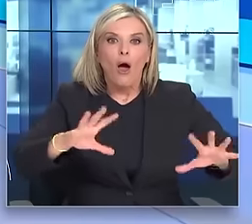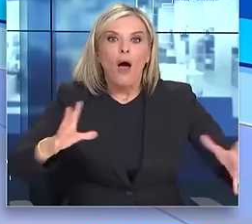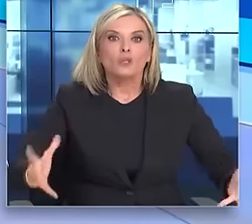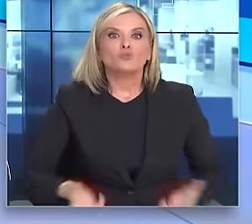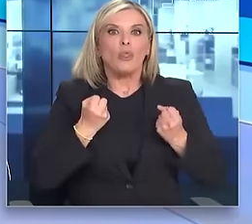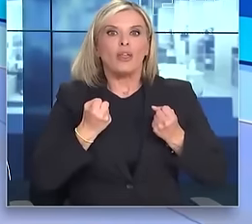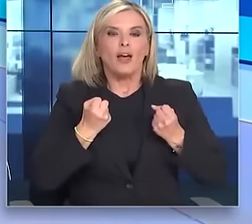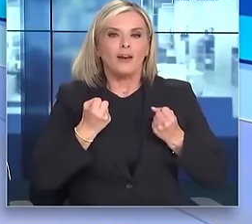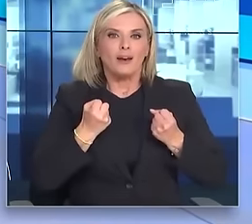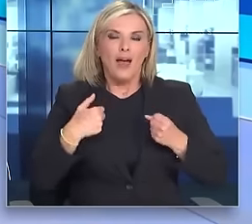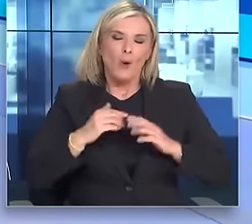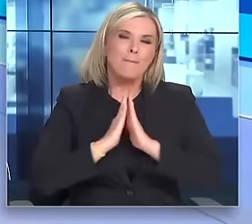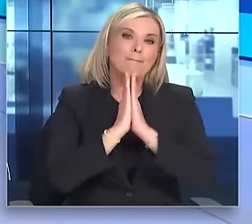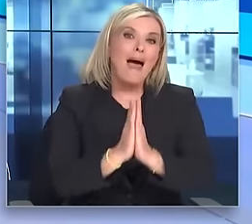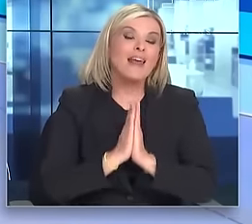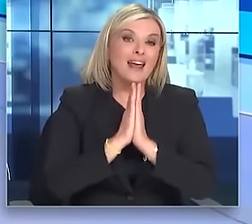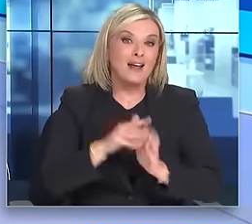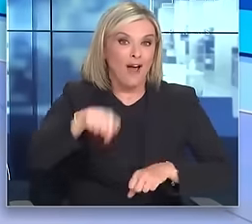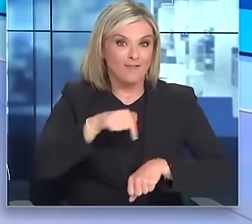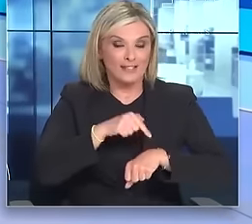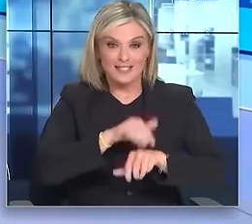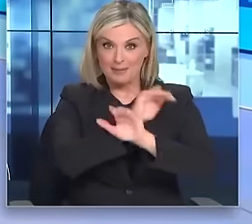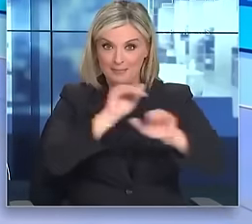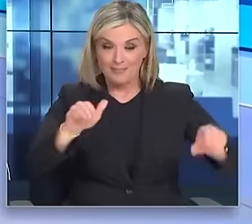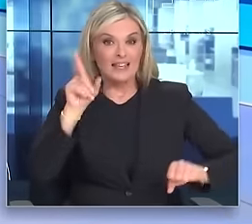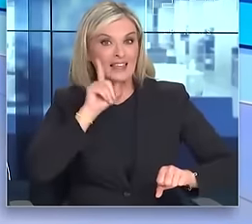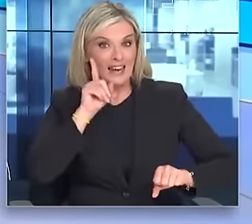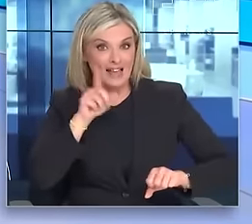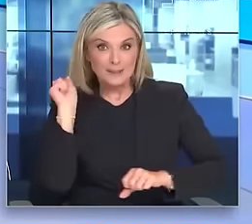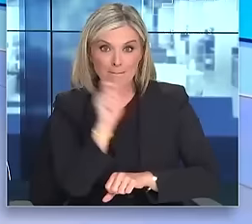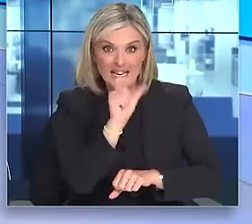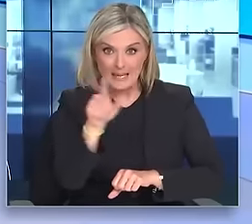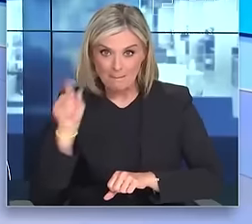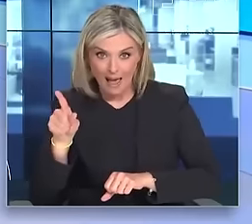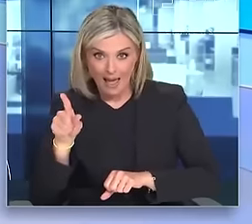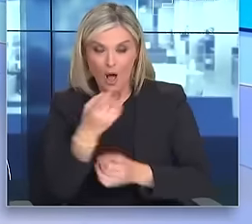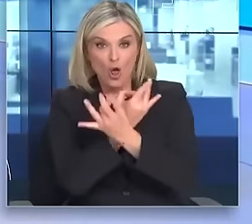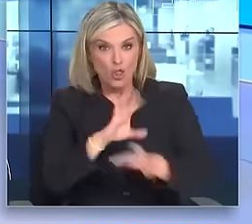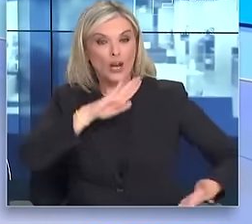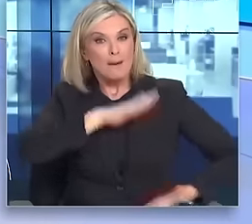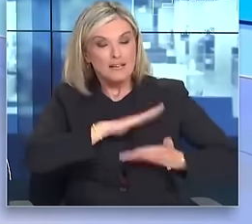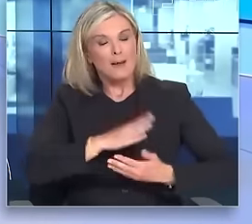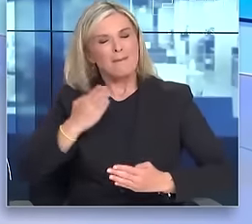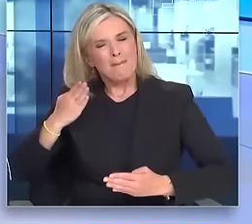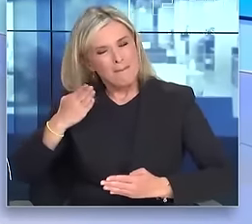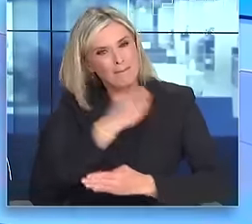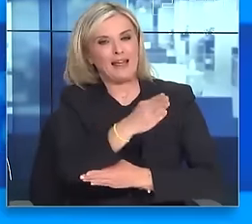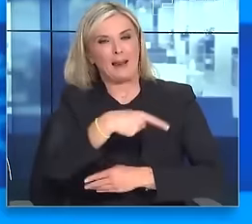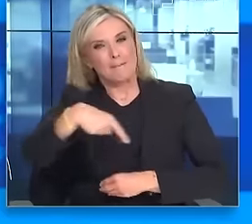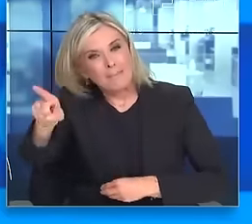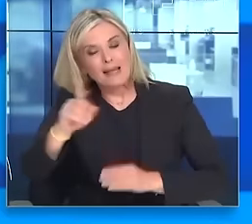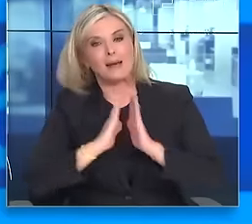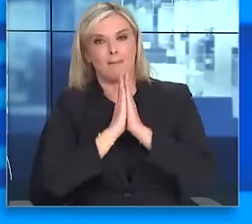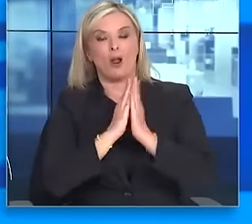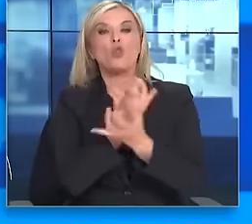με 74. Κάνω έκκληση στις γυναίκες που μας ακούν. Αν πάρετε αυτό το μήνυμα, μην το αγνοήσετε. Πηγαίνετε και κάνετε αυτή τη δωρεάν εξέταση. Ξέρω